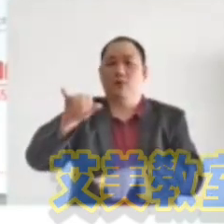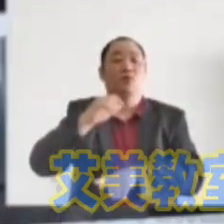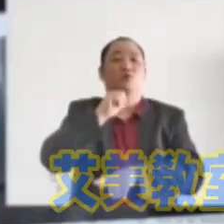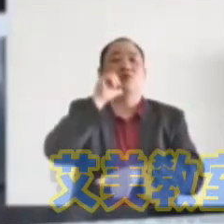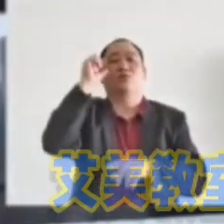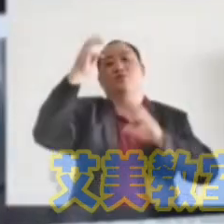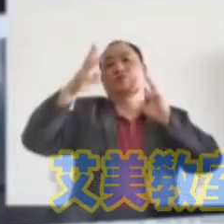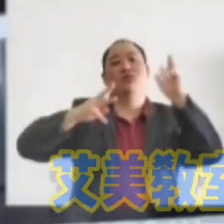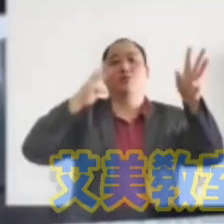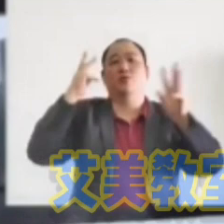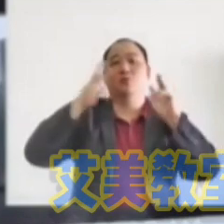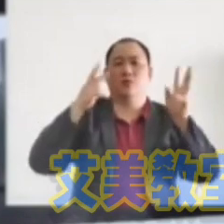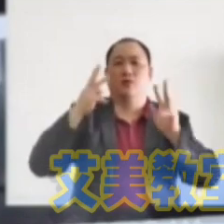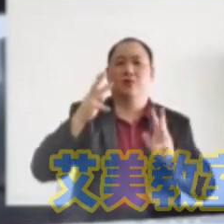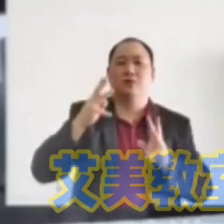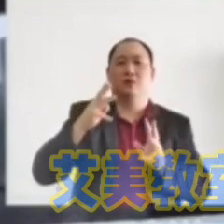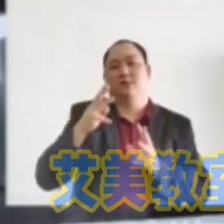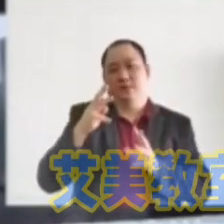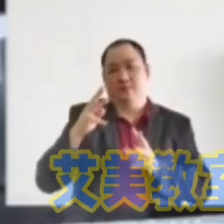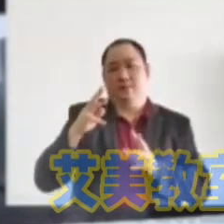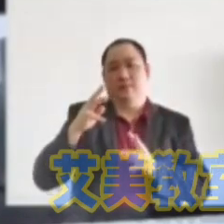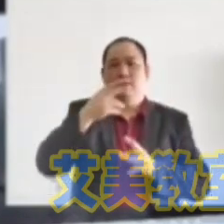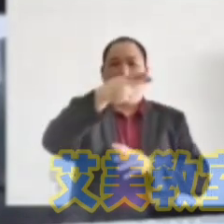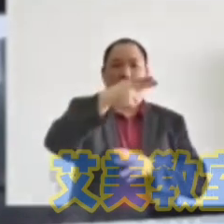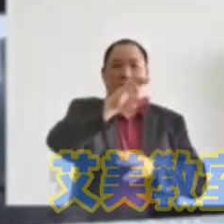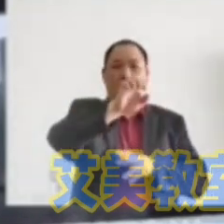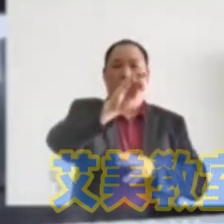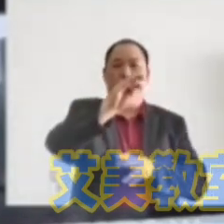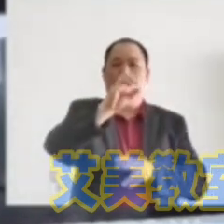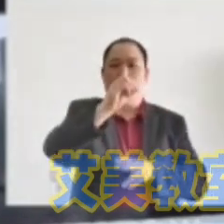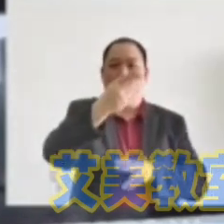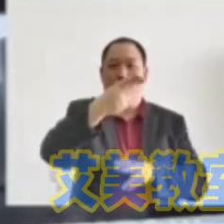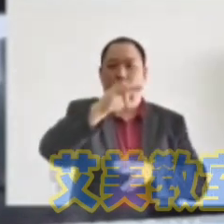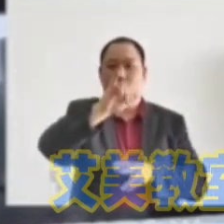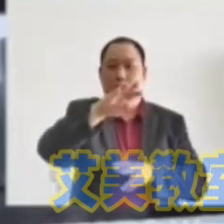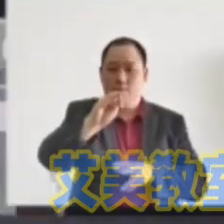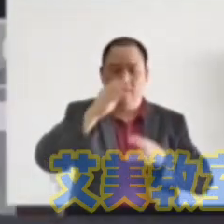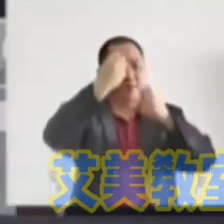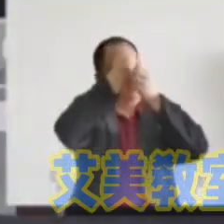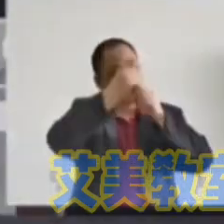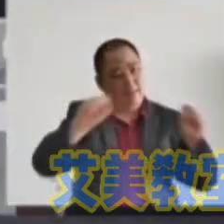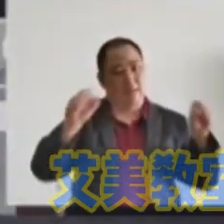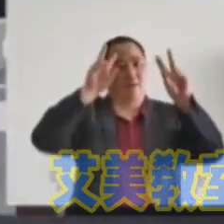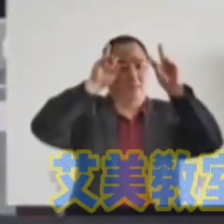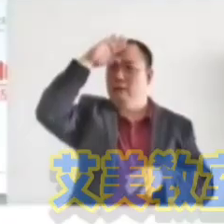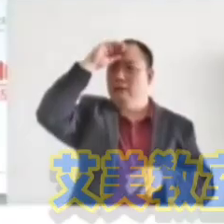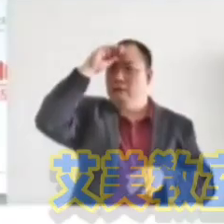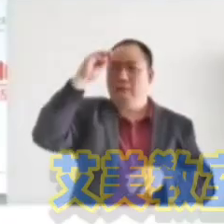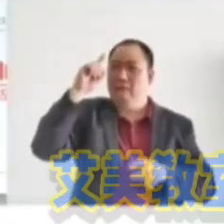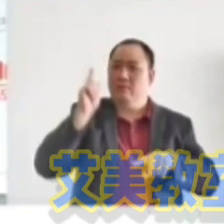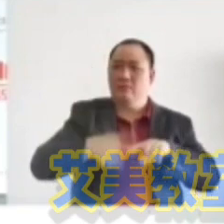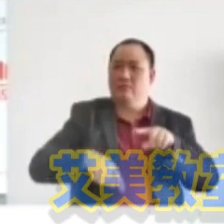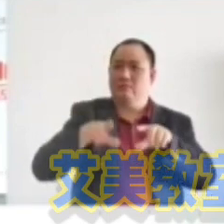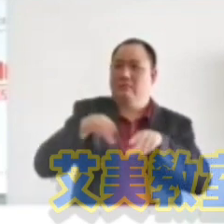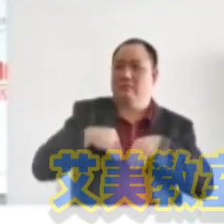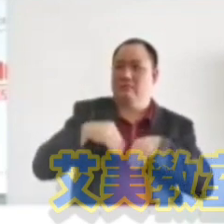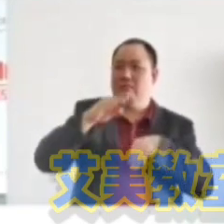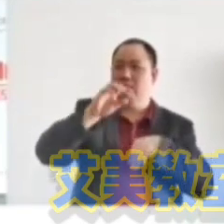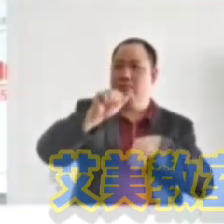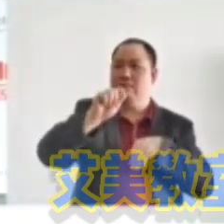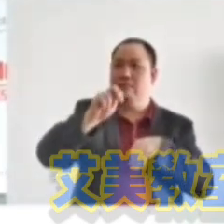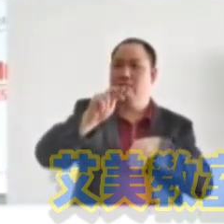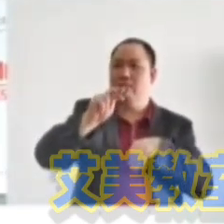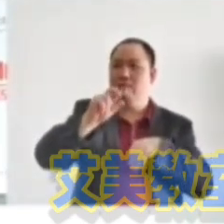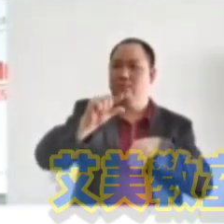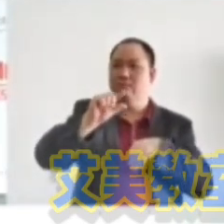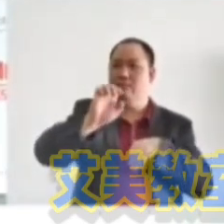果今天你还有朋友来问你，安妮莎，我是男人嘞，可以吃当归吗？这个当归已